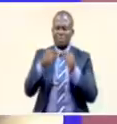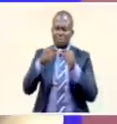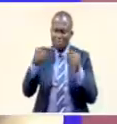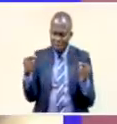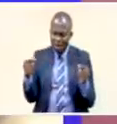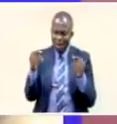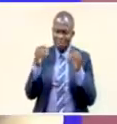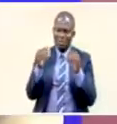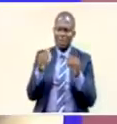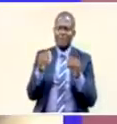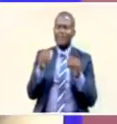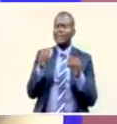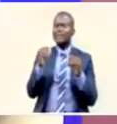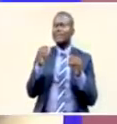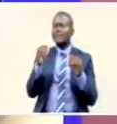birimo